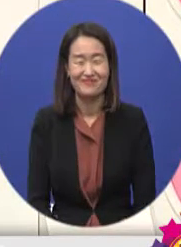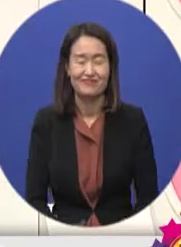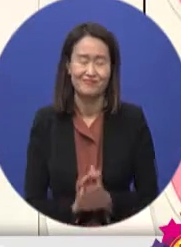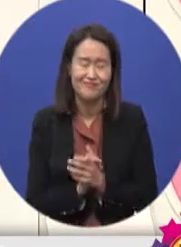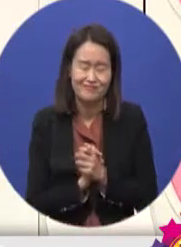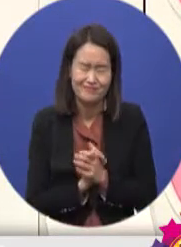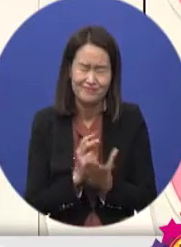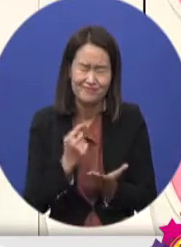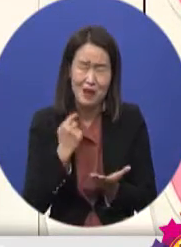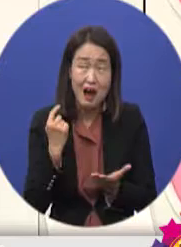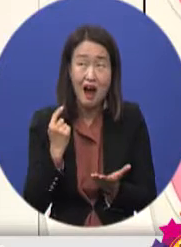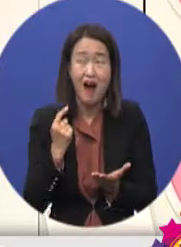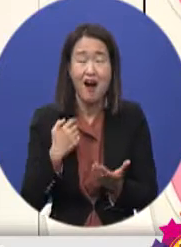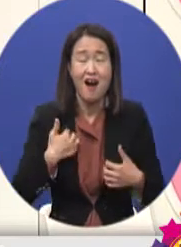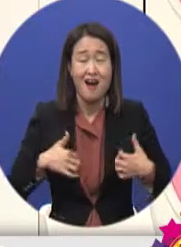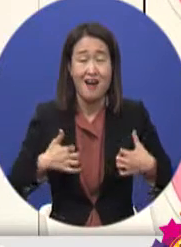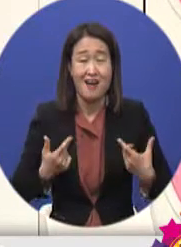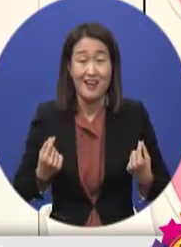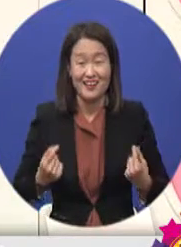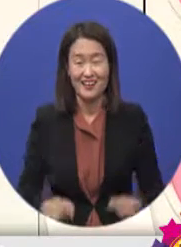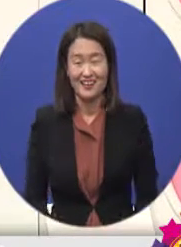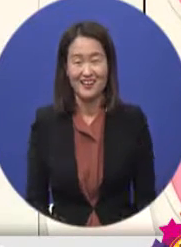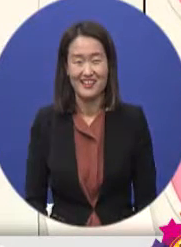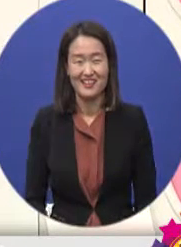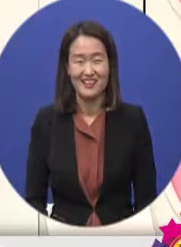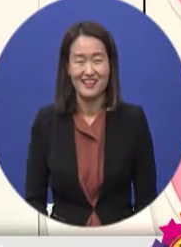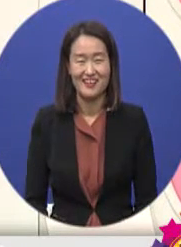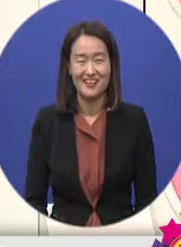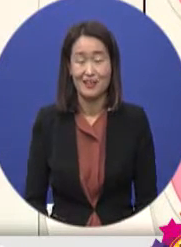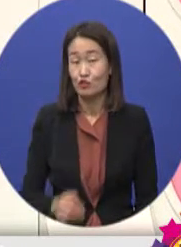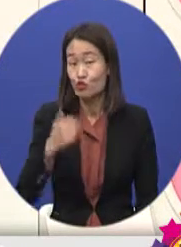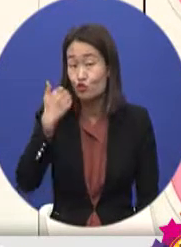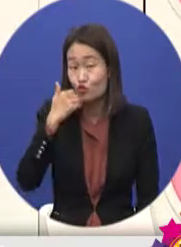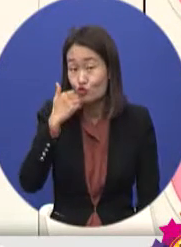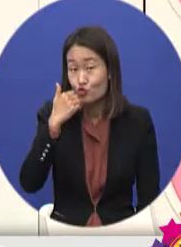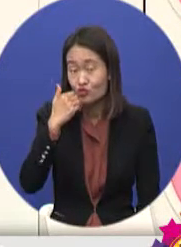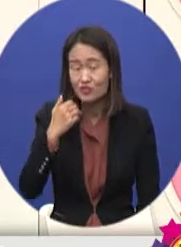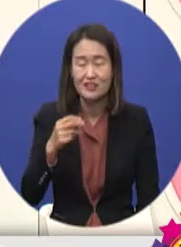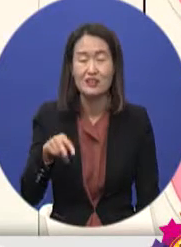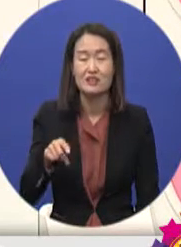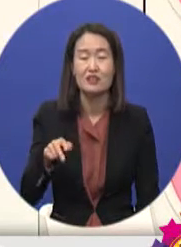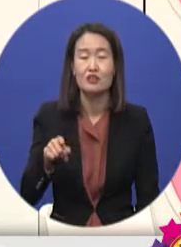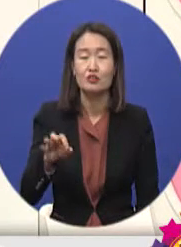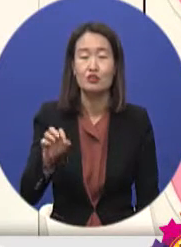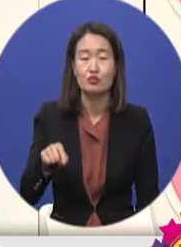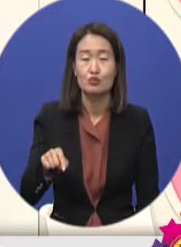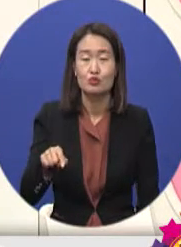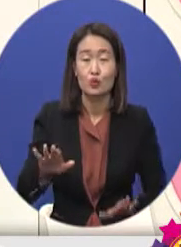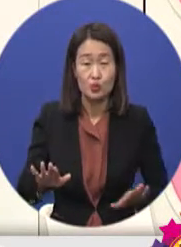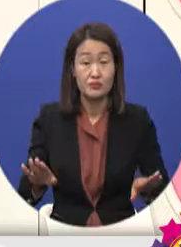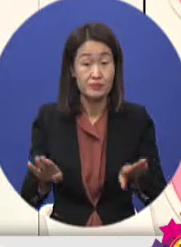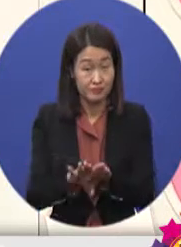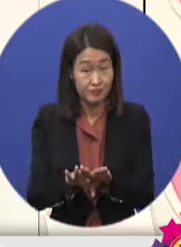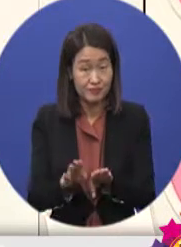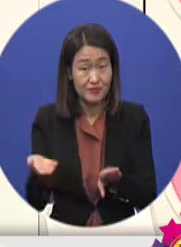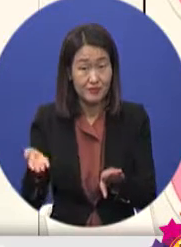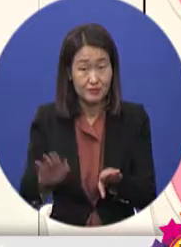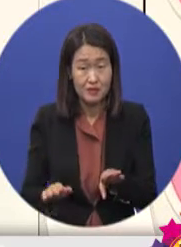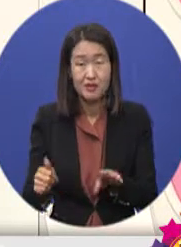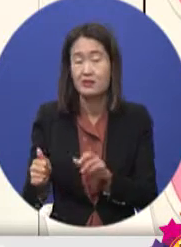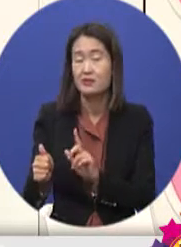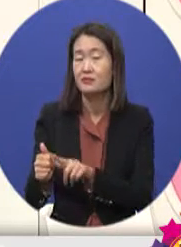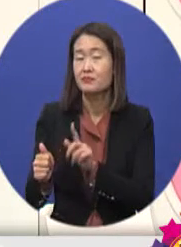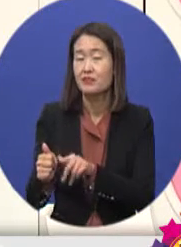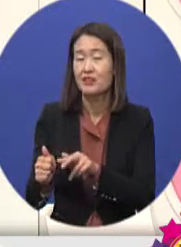다정한 목소리 반가웠습니다. 자, 우리 짝꿍 서정우 씨는 이곳에 없지만 그분